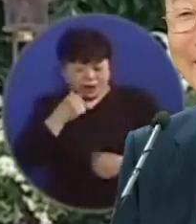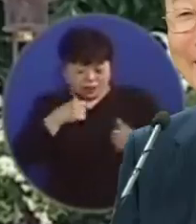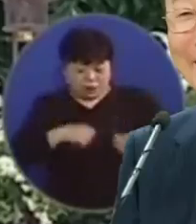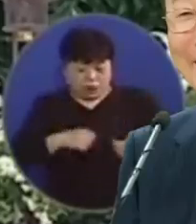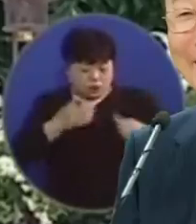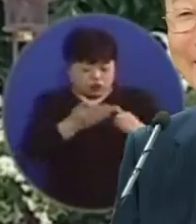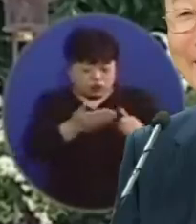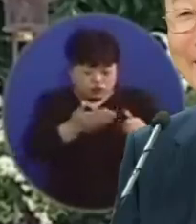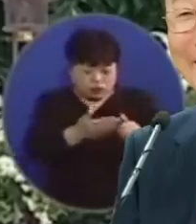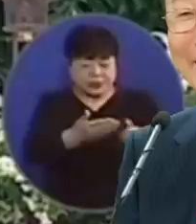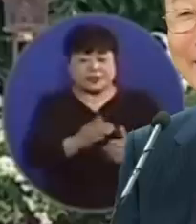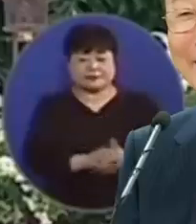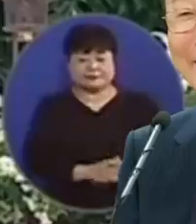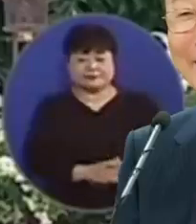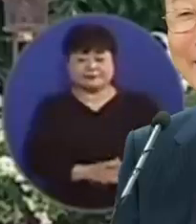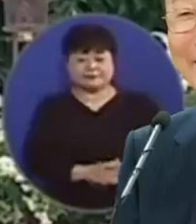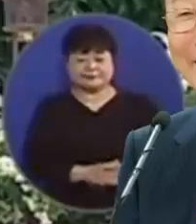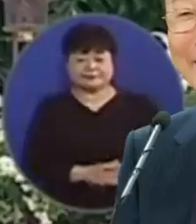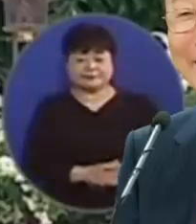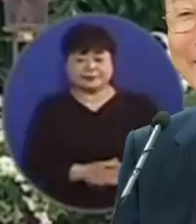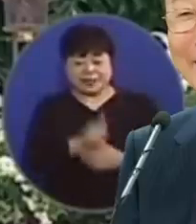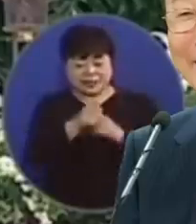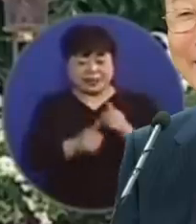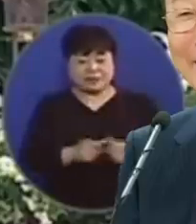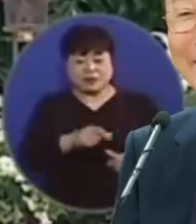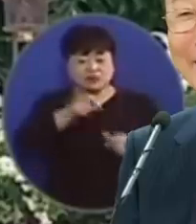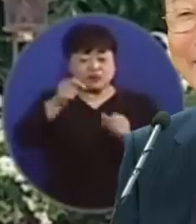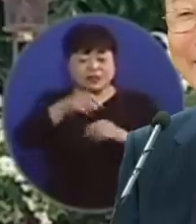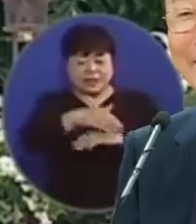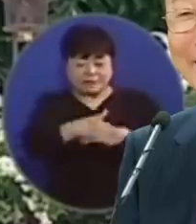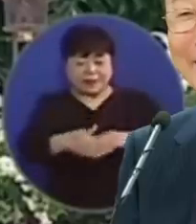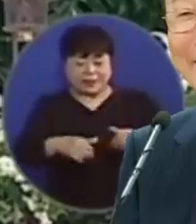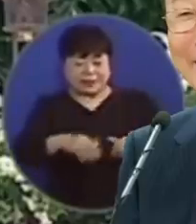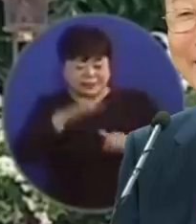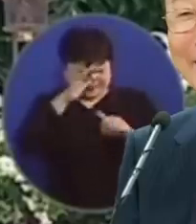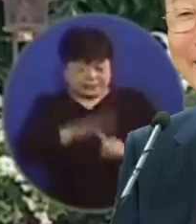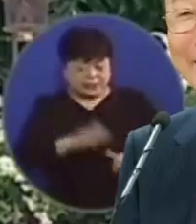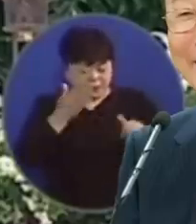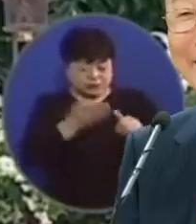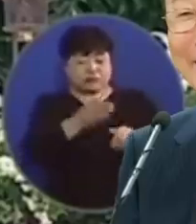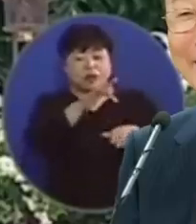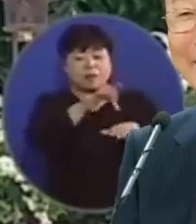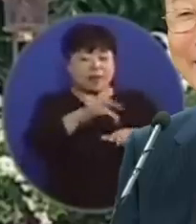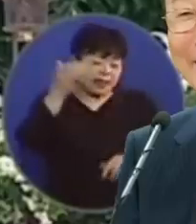하려고 애를 썼습니다. 하나님의 구원의 계획을 실패하게 하려고 했는 것입니다. 어찌한지